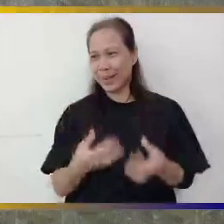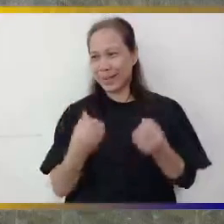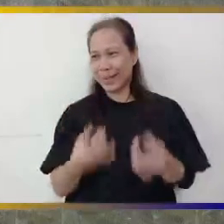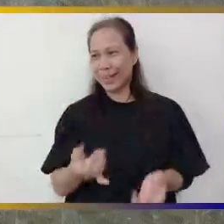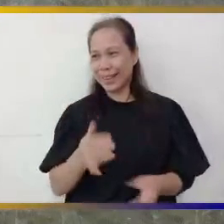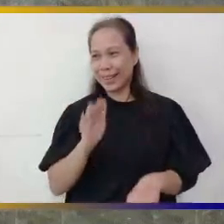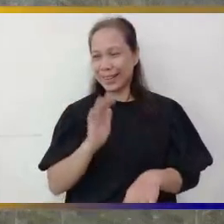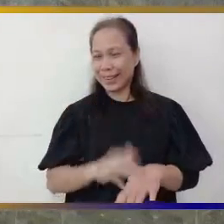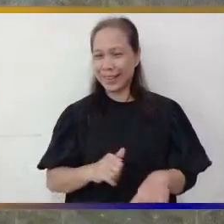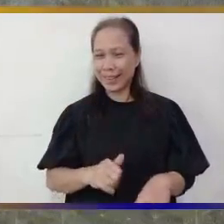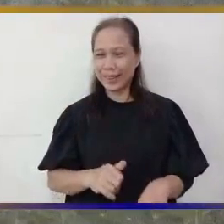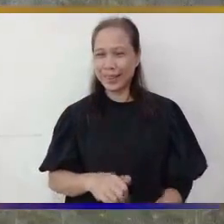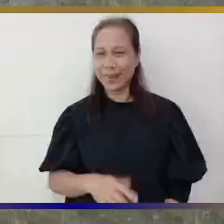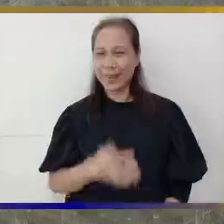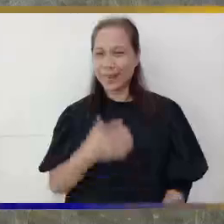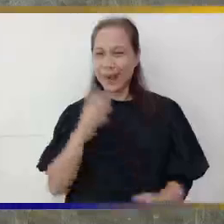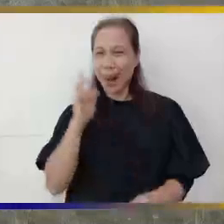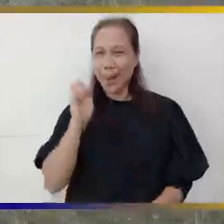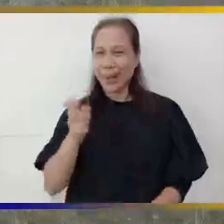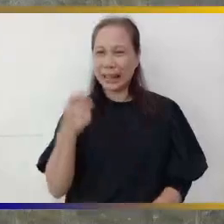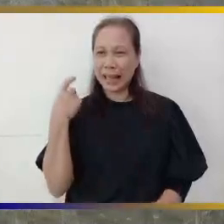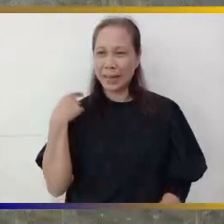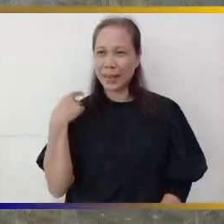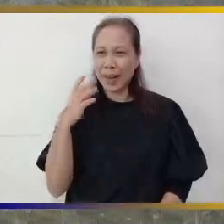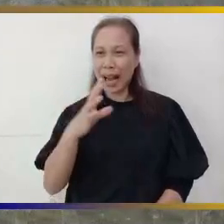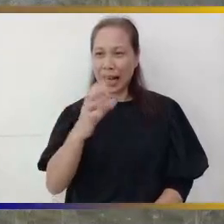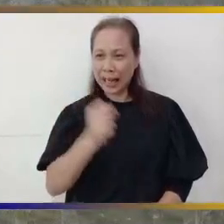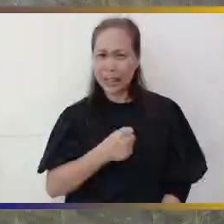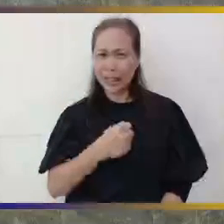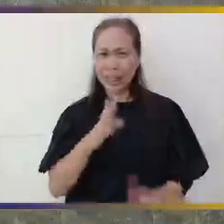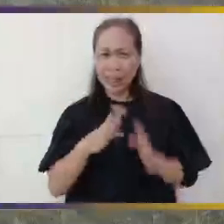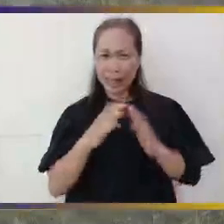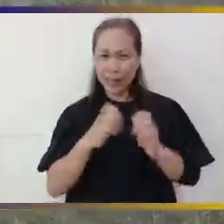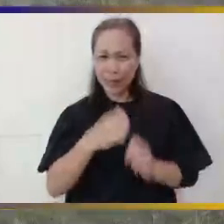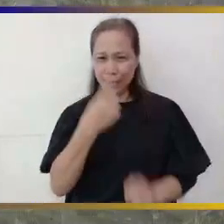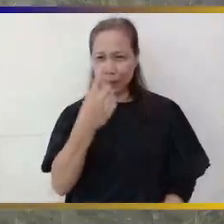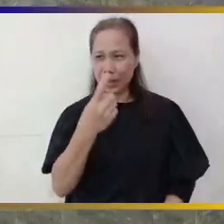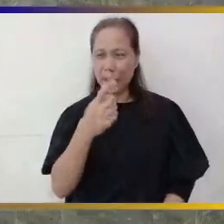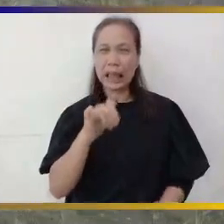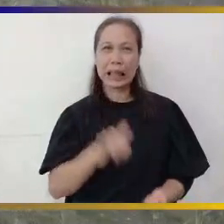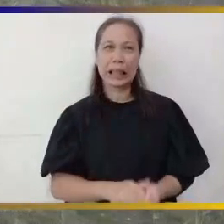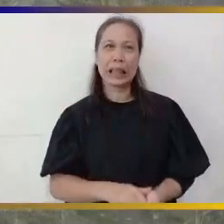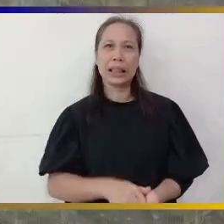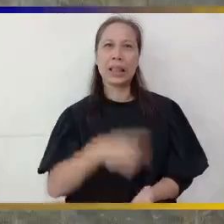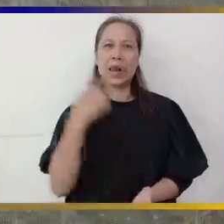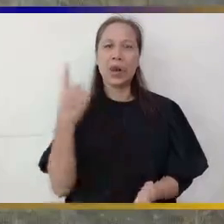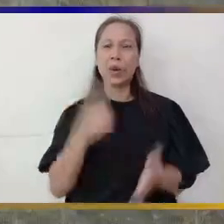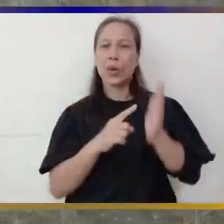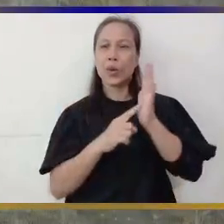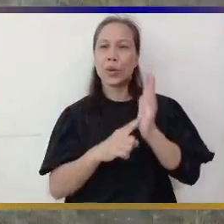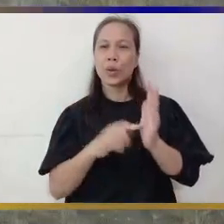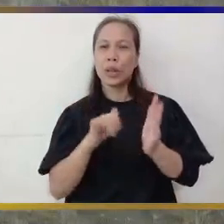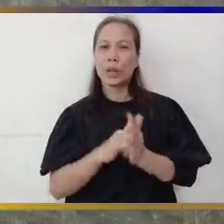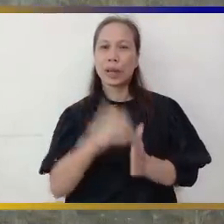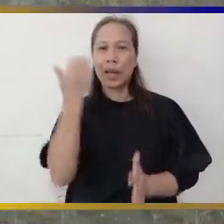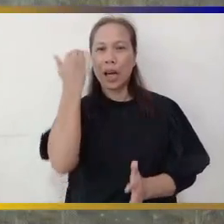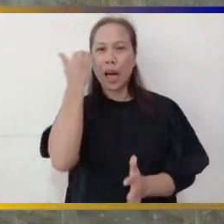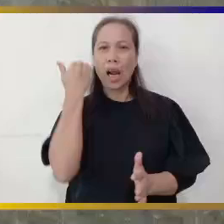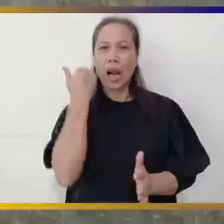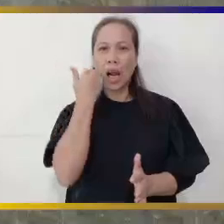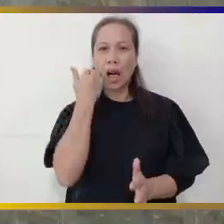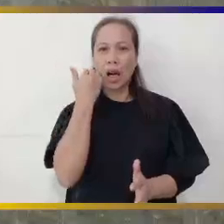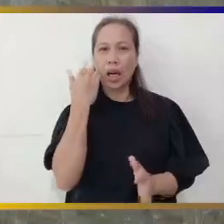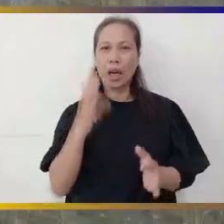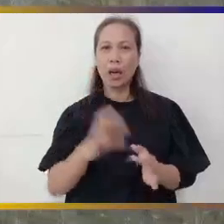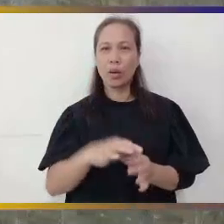you see that eh nagpapahayag ho yun ng hindi o kakulangan sa pagkakilala sa Panginoon and so because